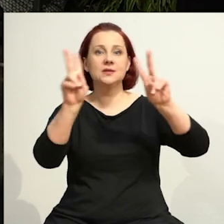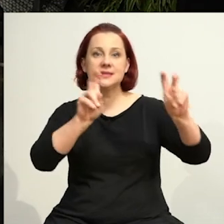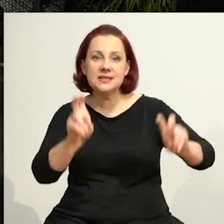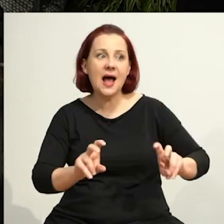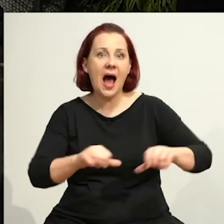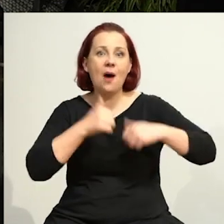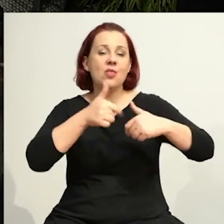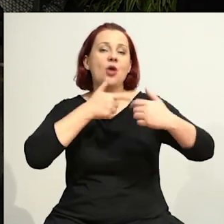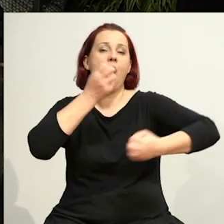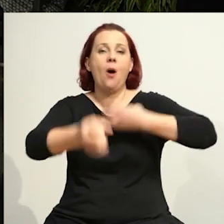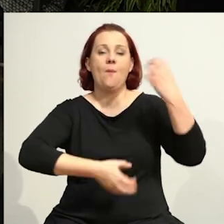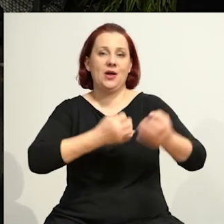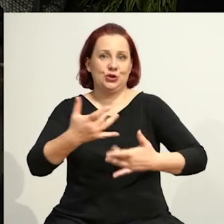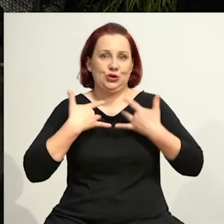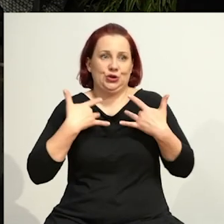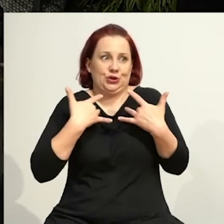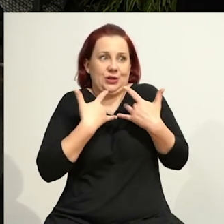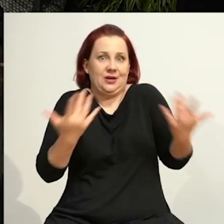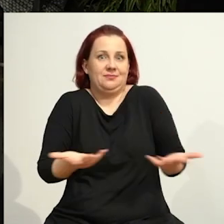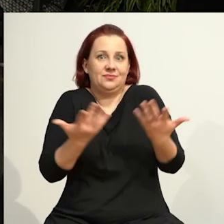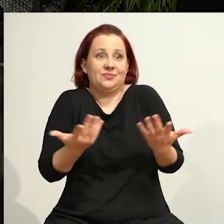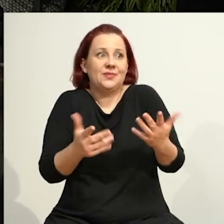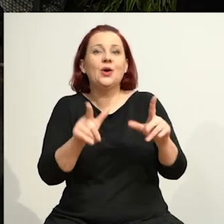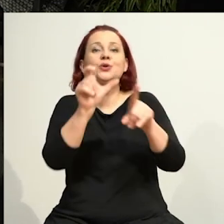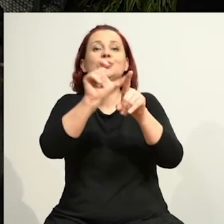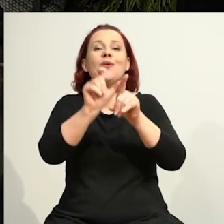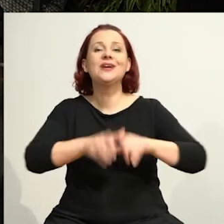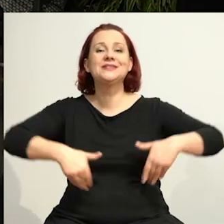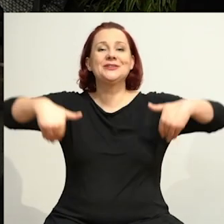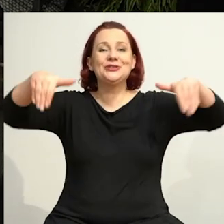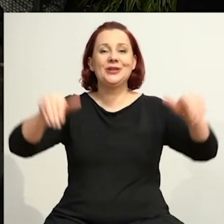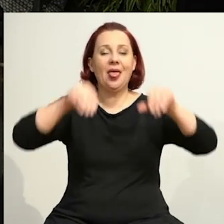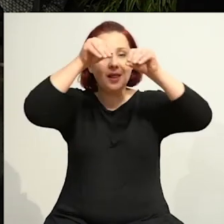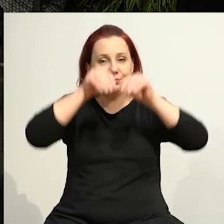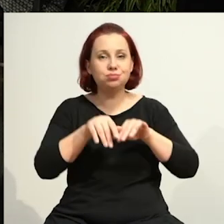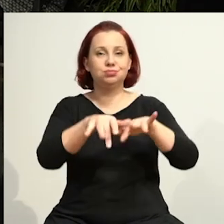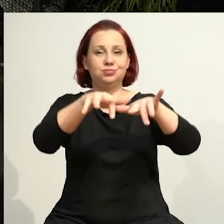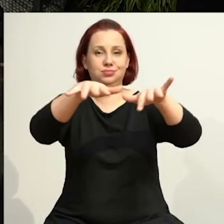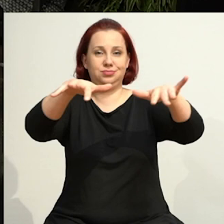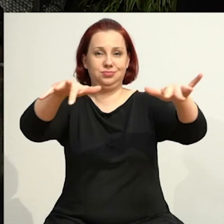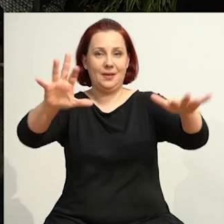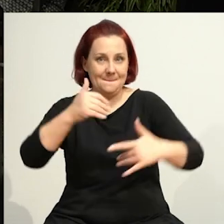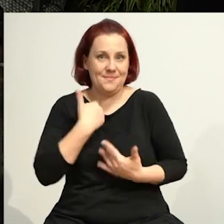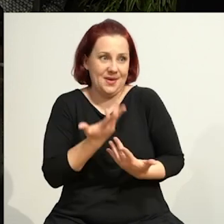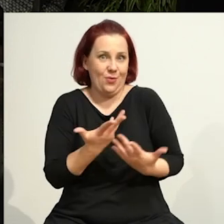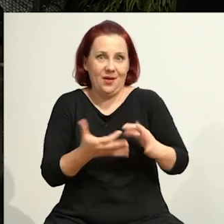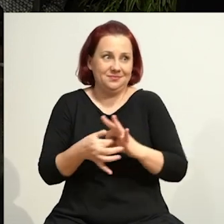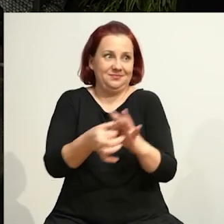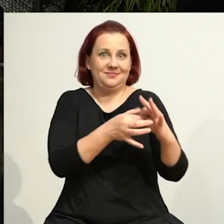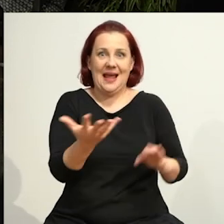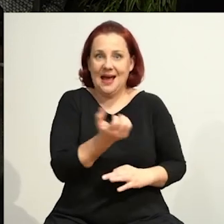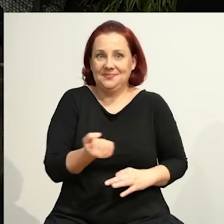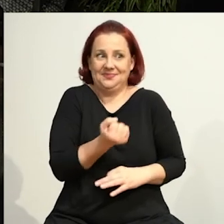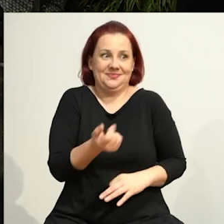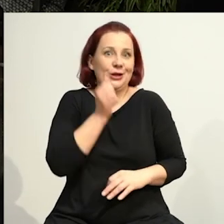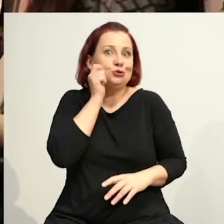ta poezja żyła. Jeśli te skrzydlate słowa, żeby były obecne i żeby były z nami w takim